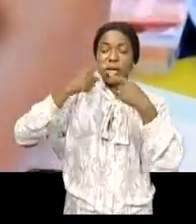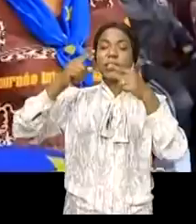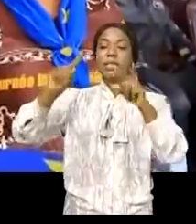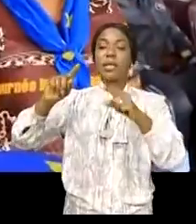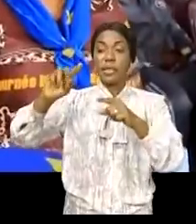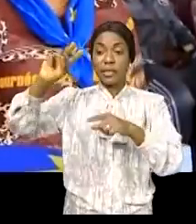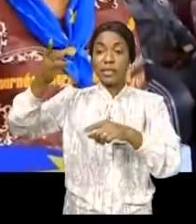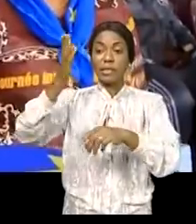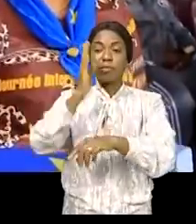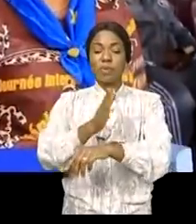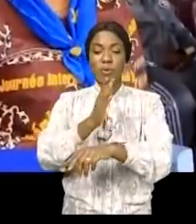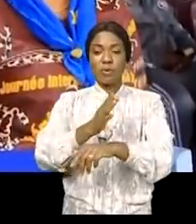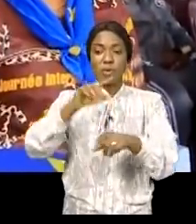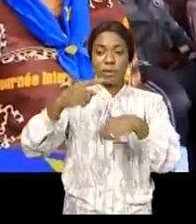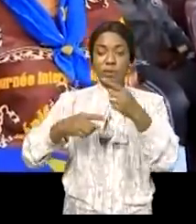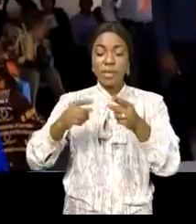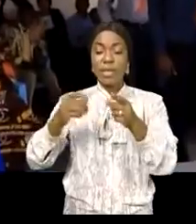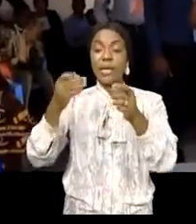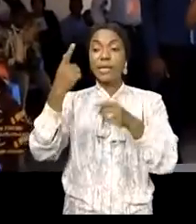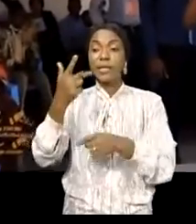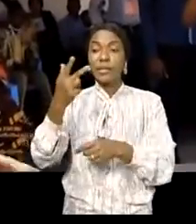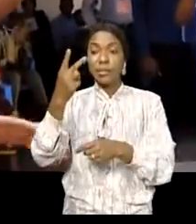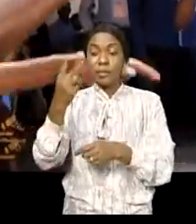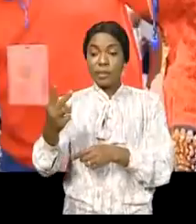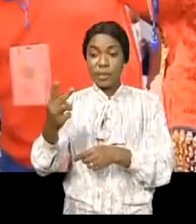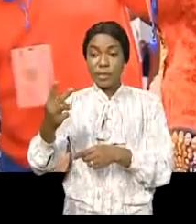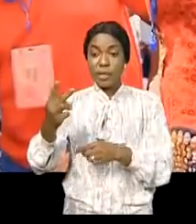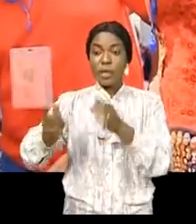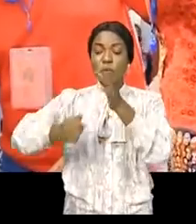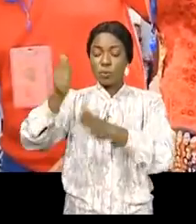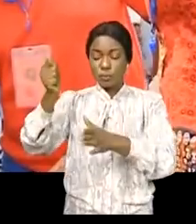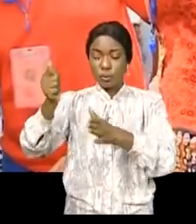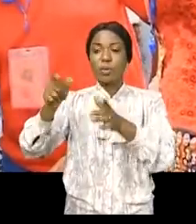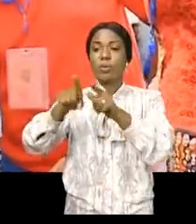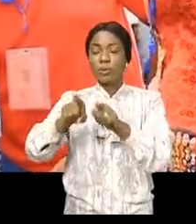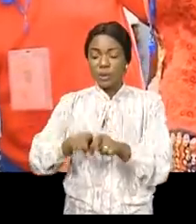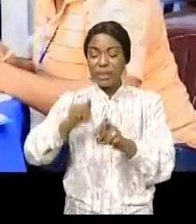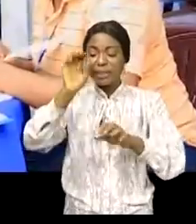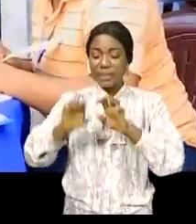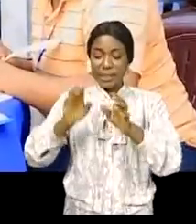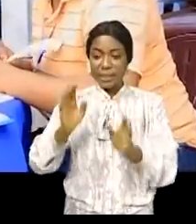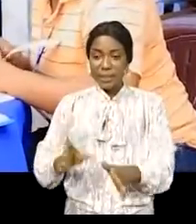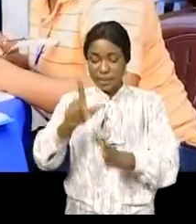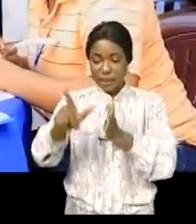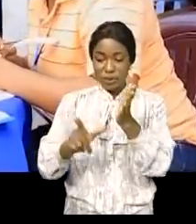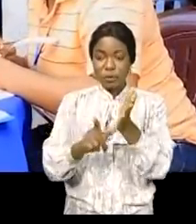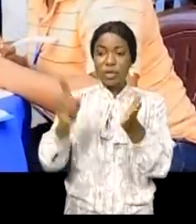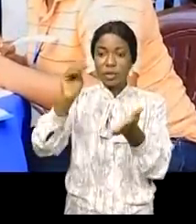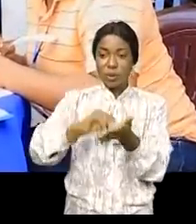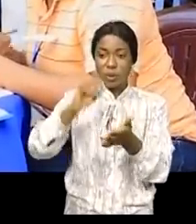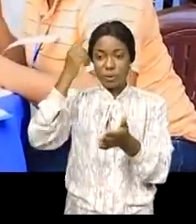congrès qui se tiendra le 2 août prochain à Kinshasa, la capitale. Célestin Goma, le secrétaire permanent adjoint, revient sur